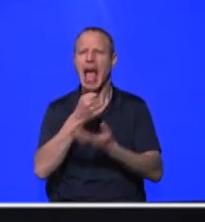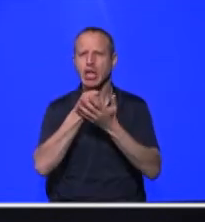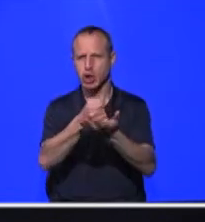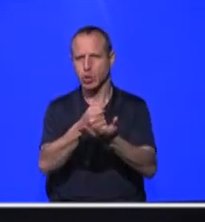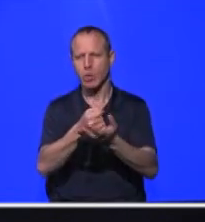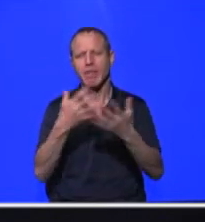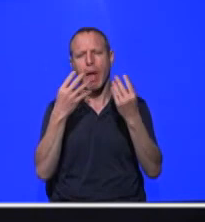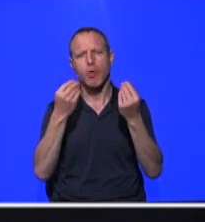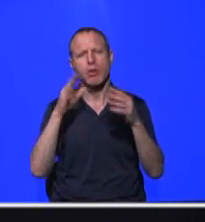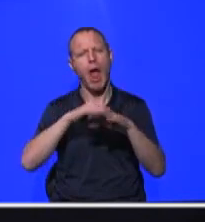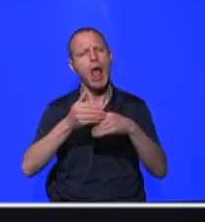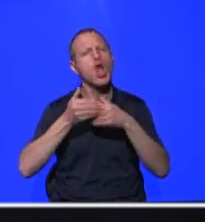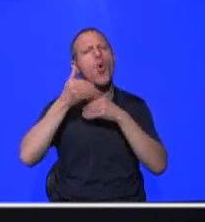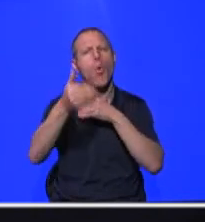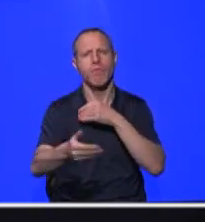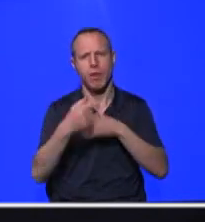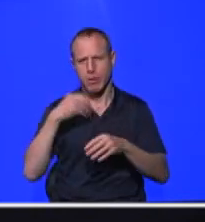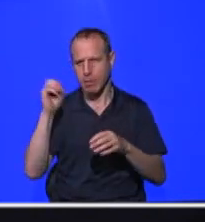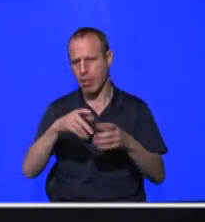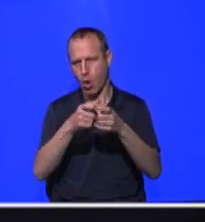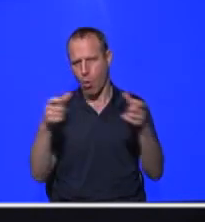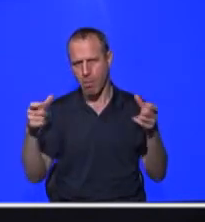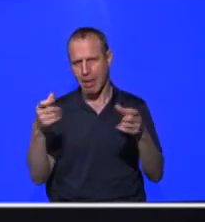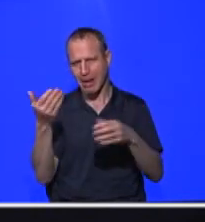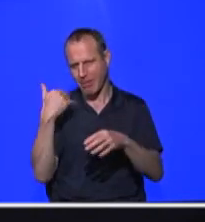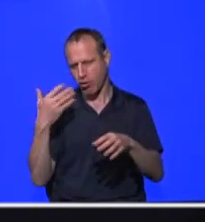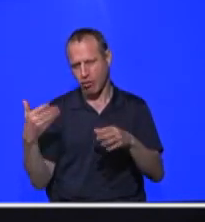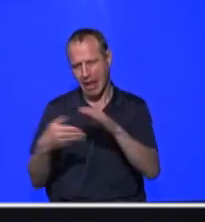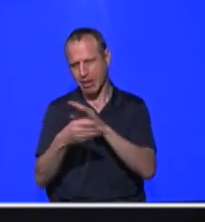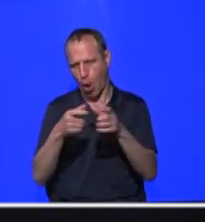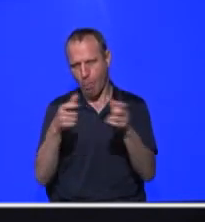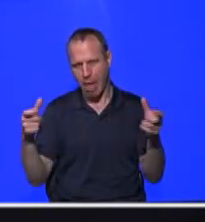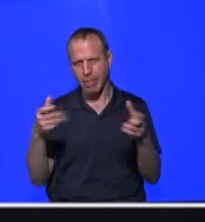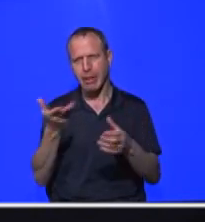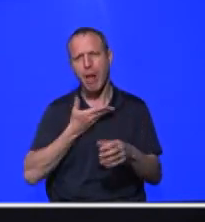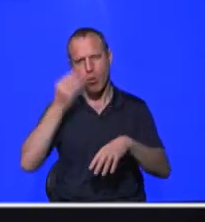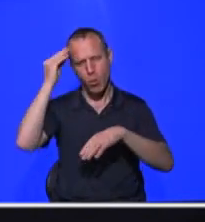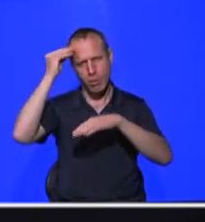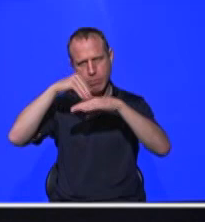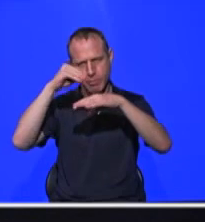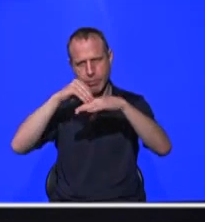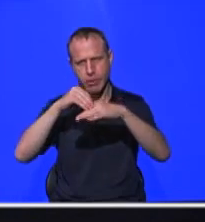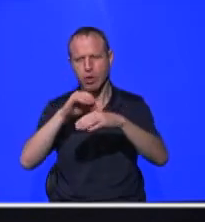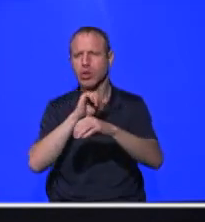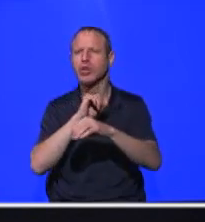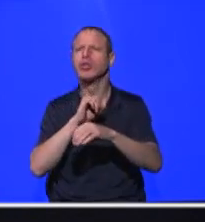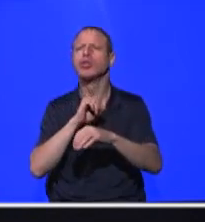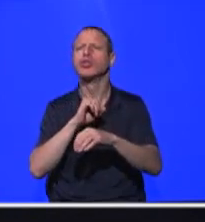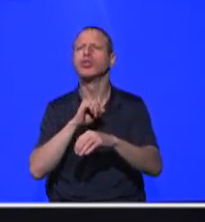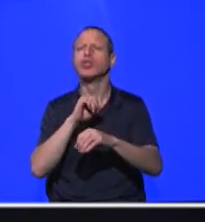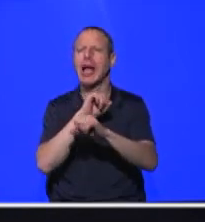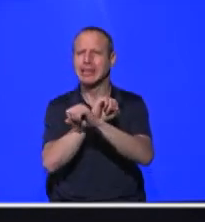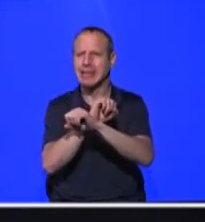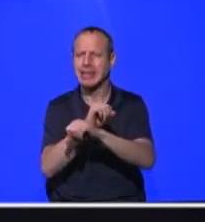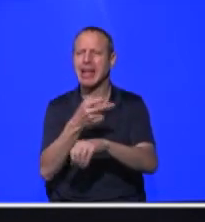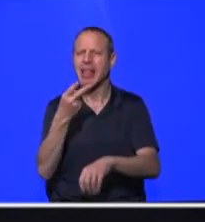העיכוב שלה הזה. אני באתי פה לאולפן, והרגע, לפני שנכנסתי לאולפן, קיבלנו ידיעה שהאסיר